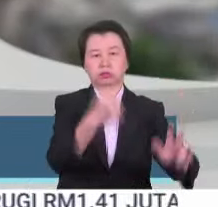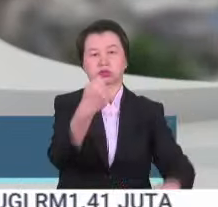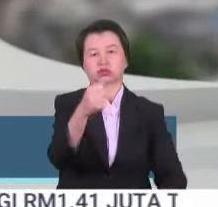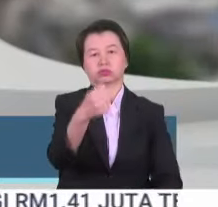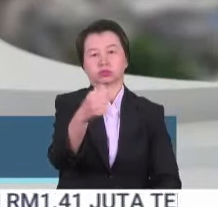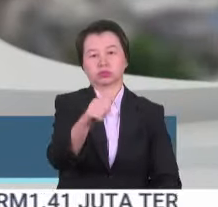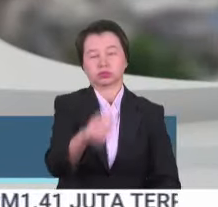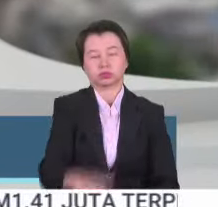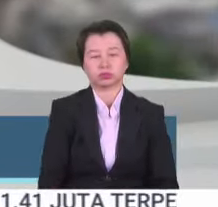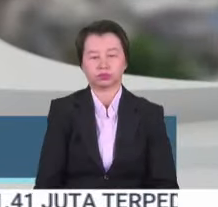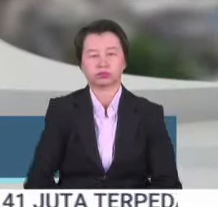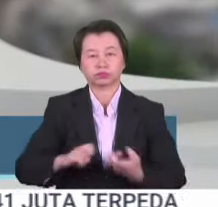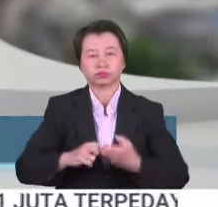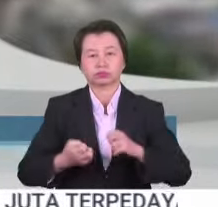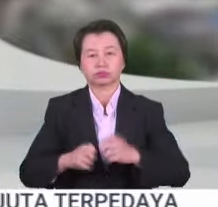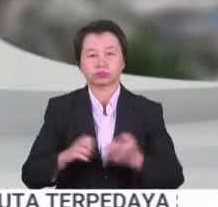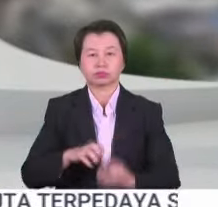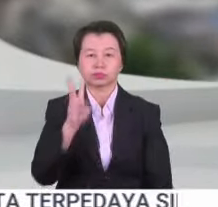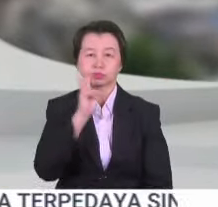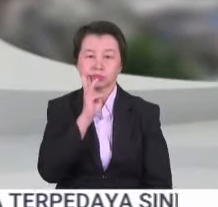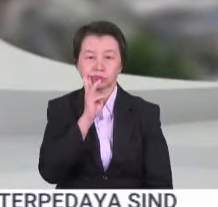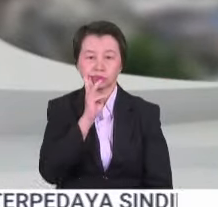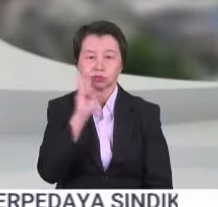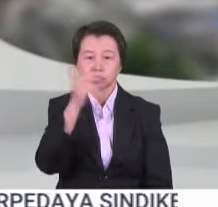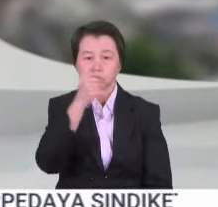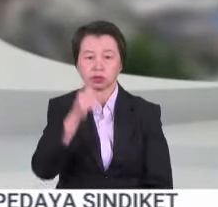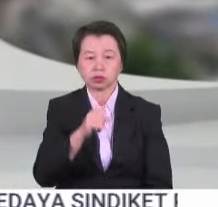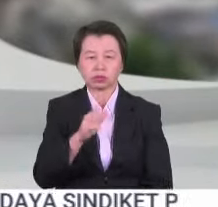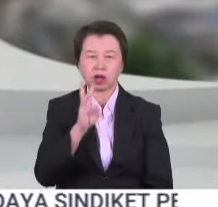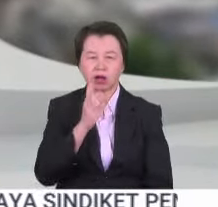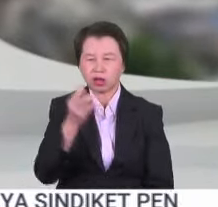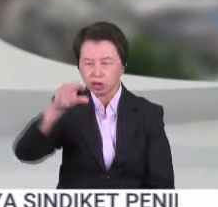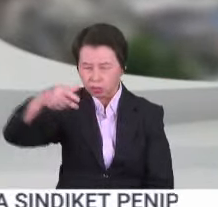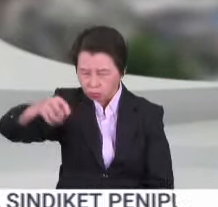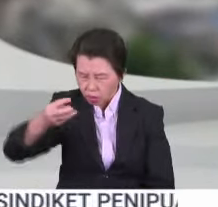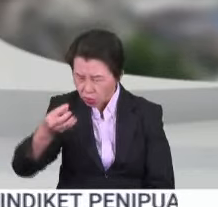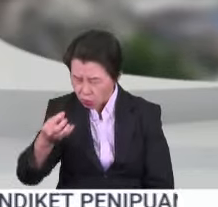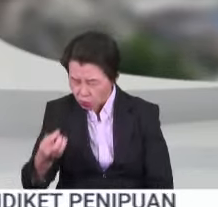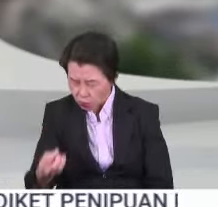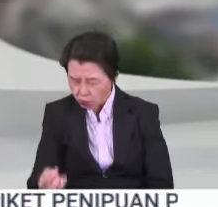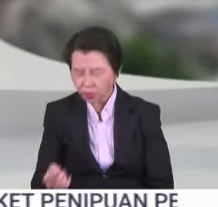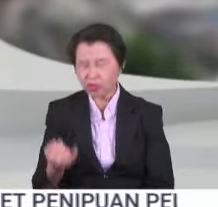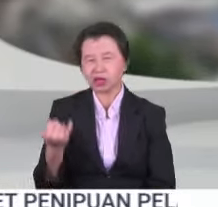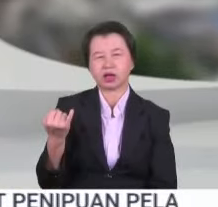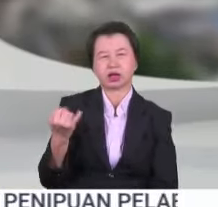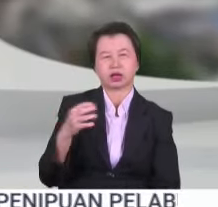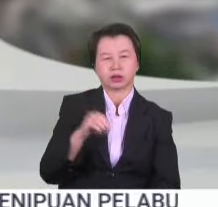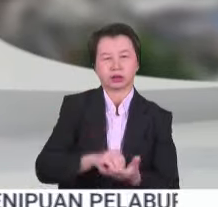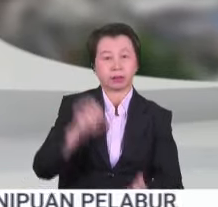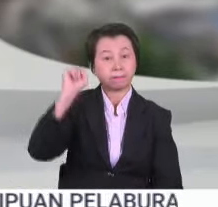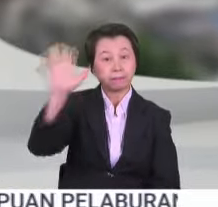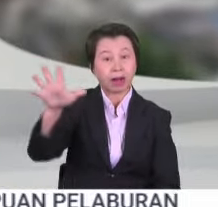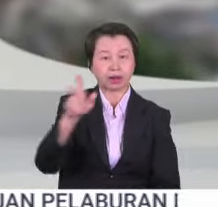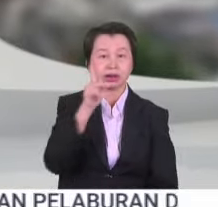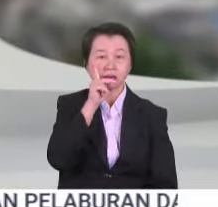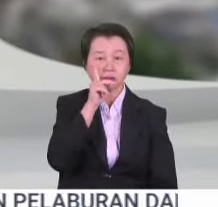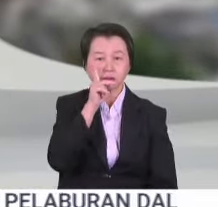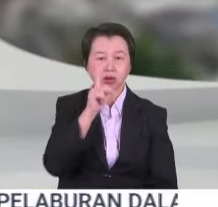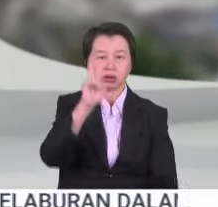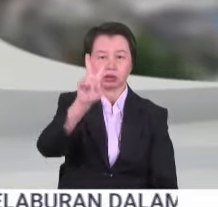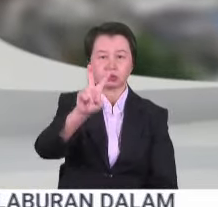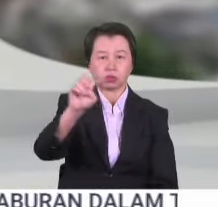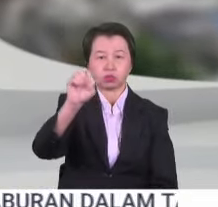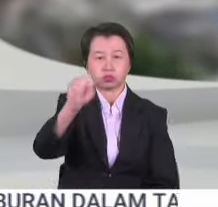ini masalah gangguan bekalan air akibat tekanan air rendah yang membelenggu penduduk Kampung carok putih baling sejak hampir